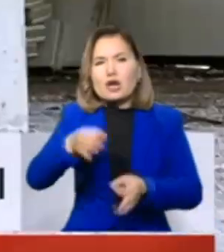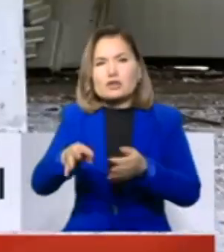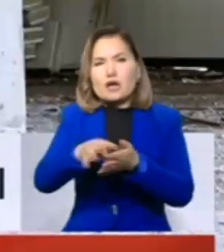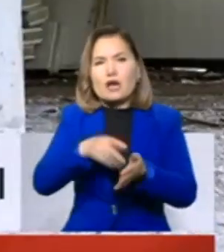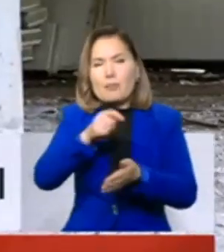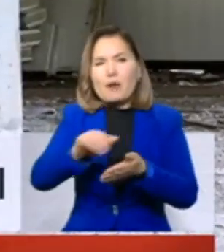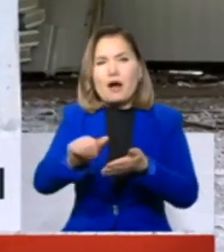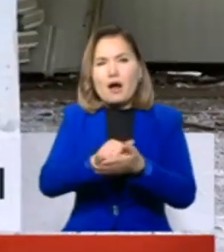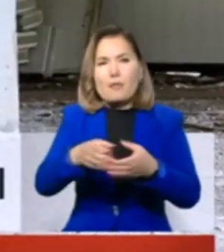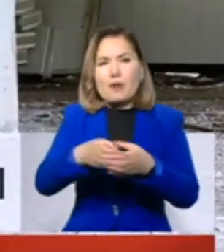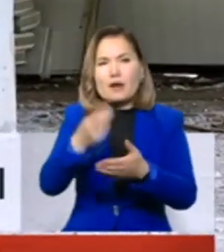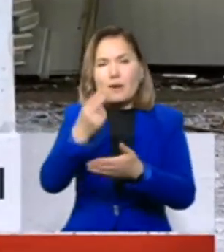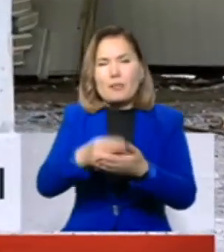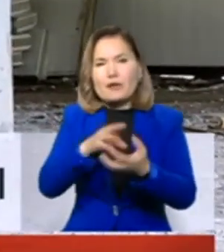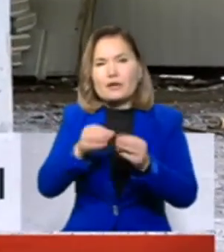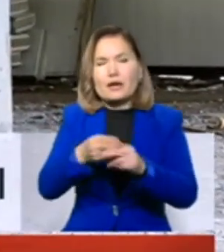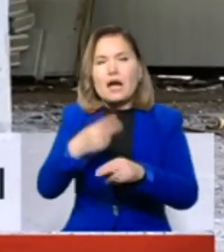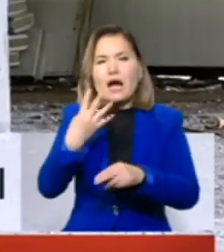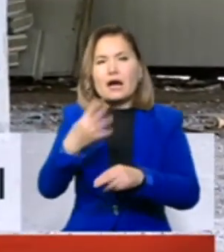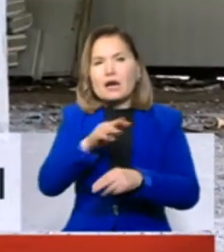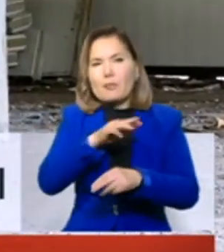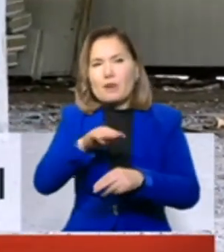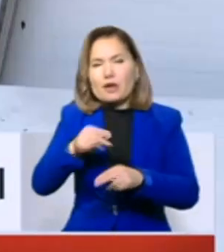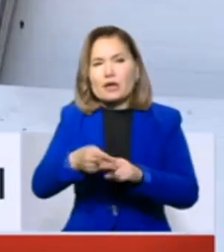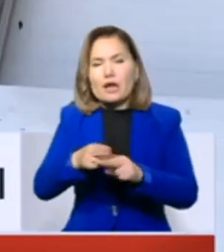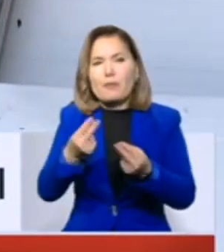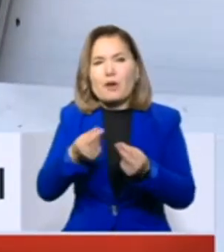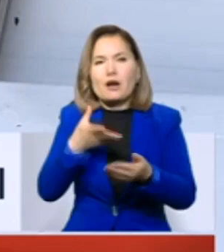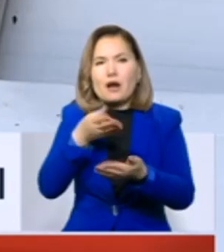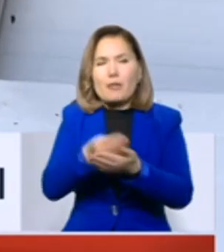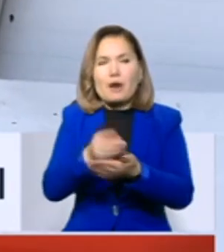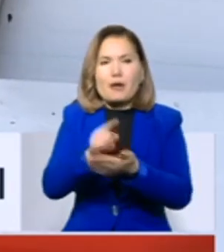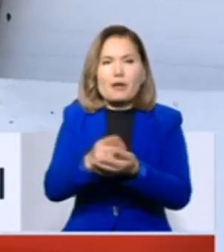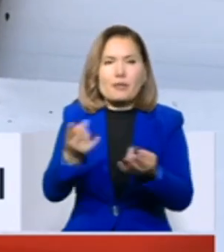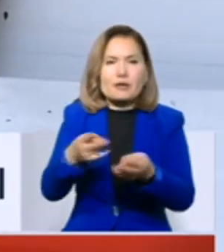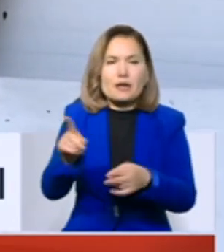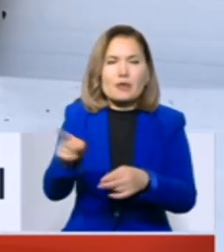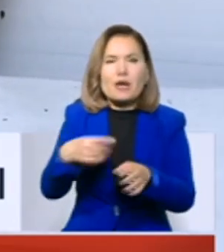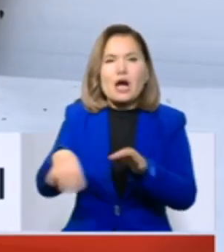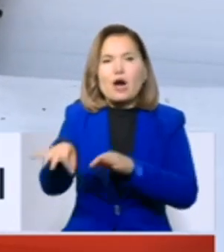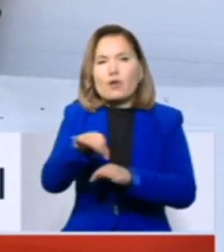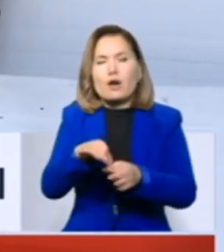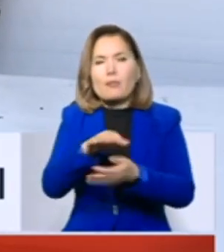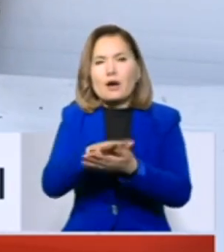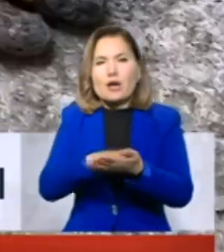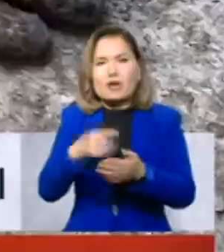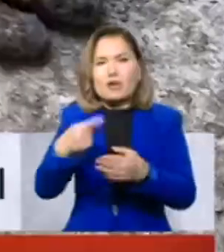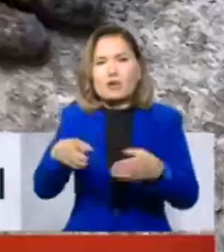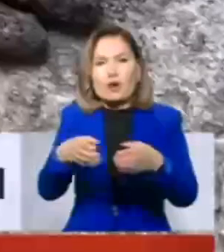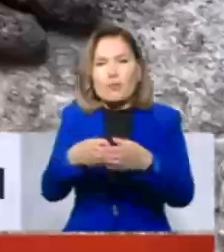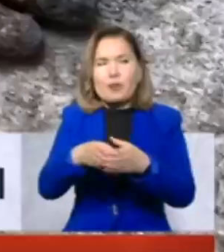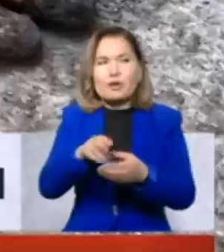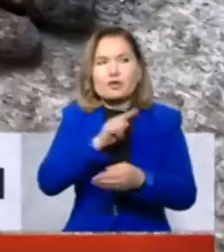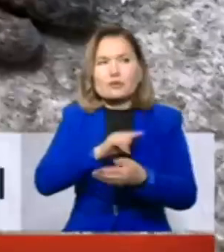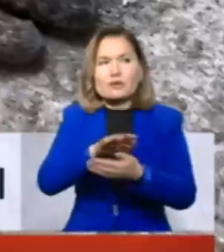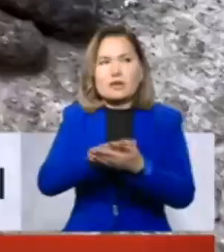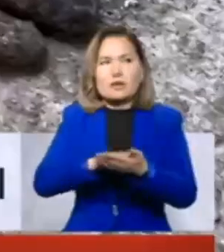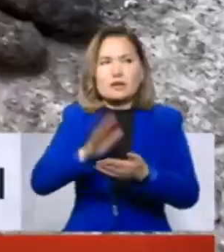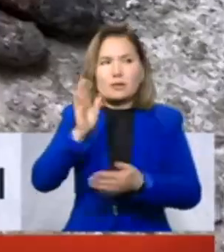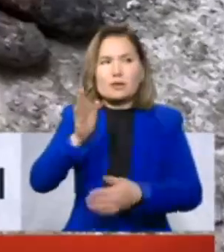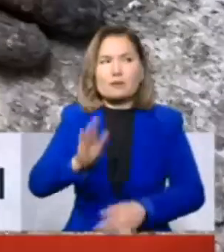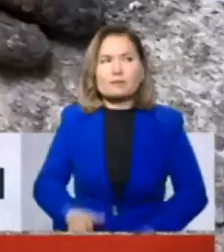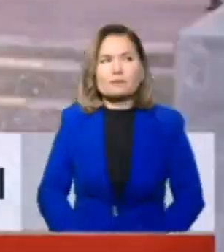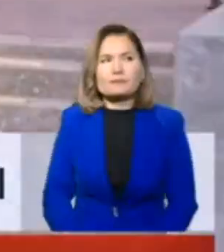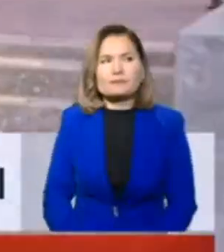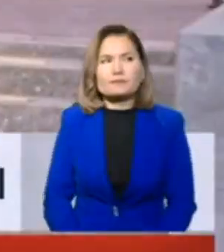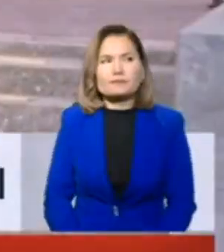компания жеңілген, мердігер 40 миллион теңгеге жуық қаржы төлеуге міндеттелген. Жобаны әрі қарай өзге компания